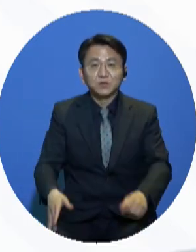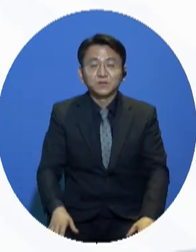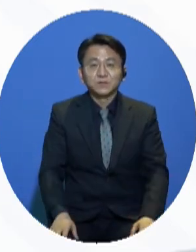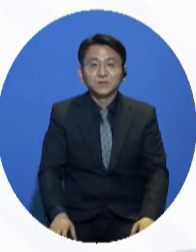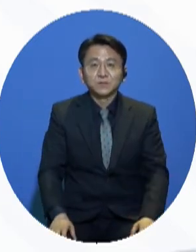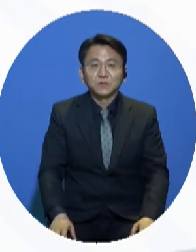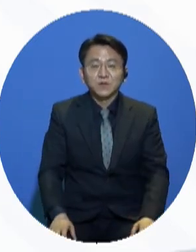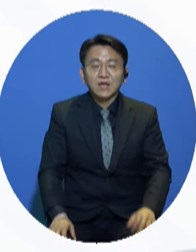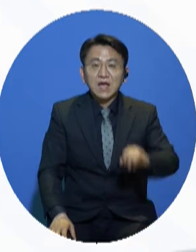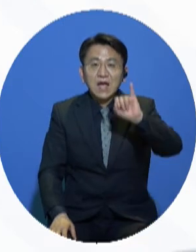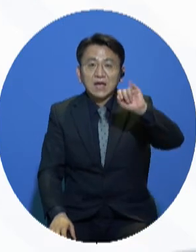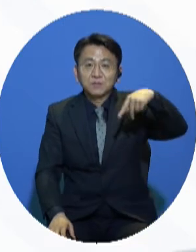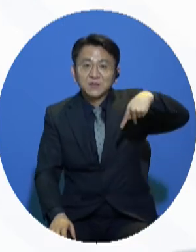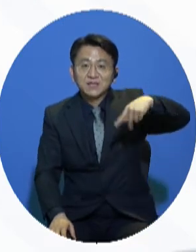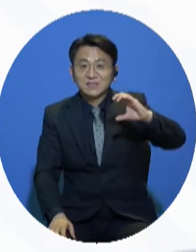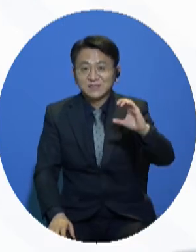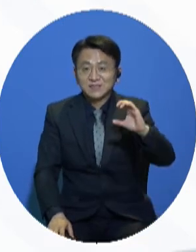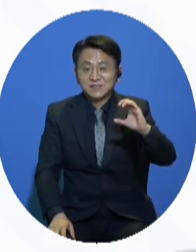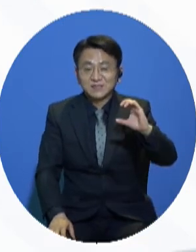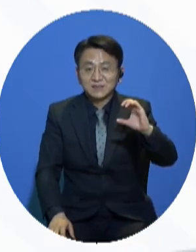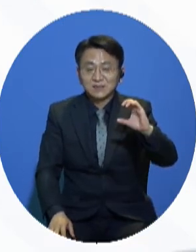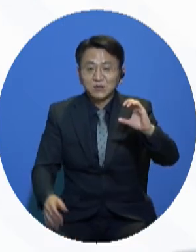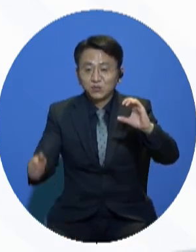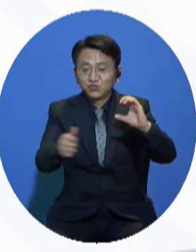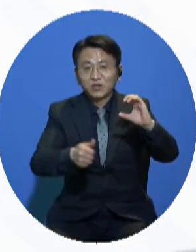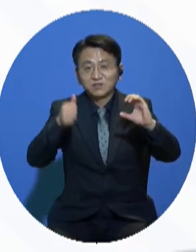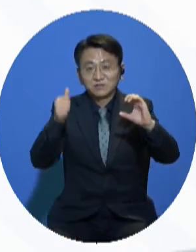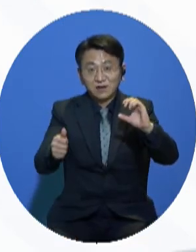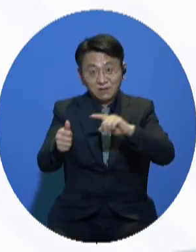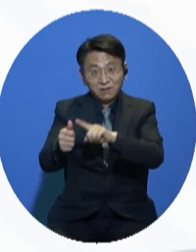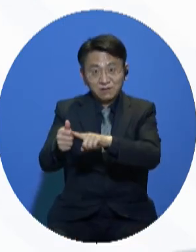하겠습니다. IPC의 앤드루 파슨스